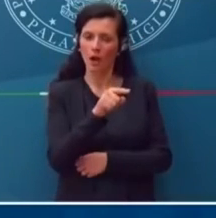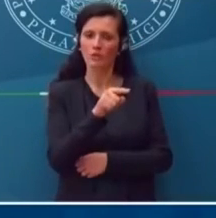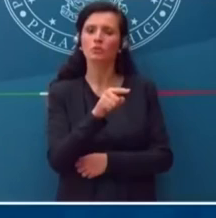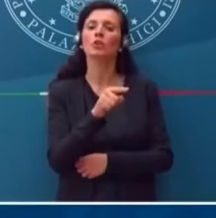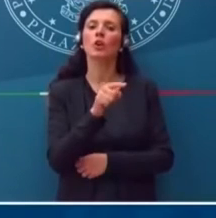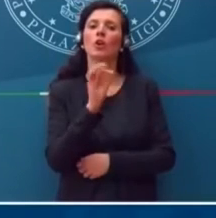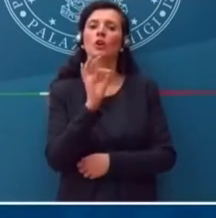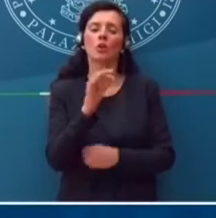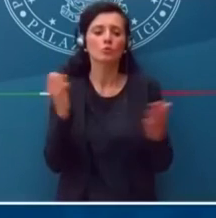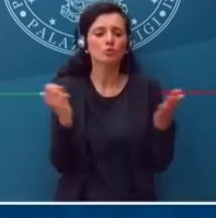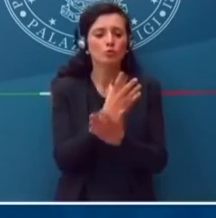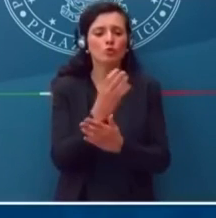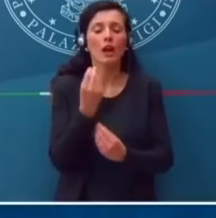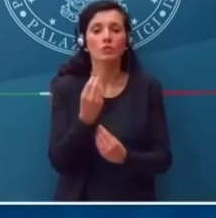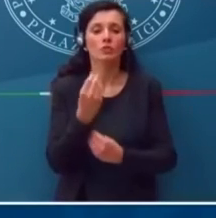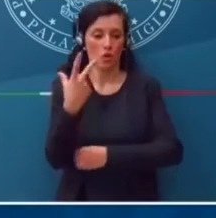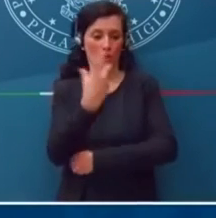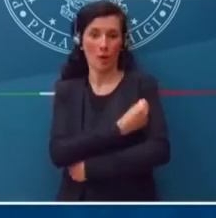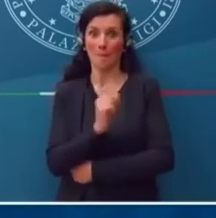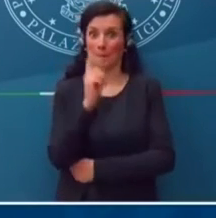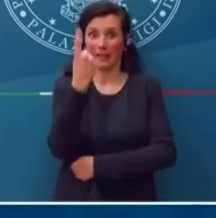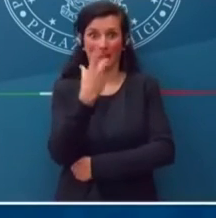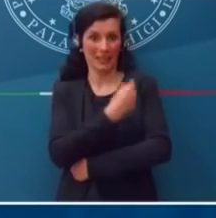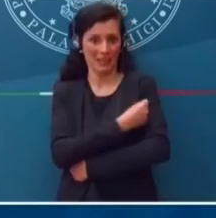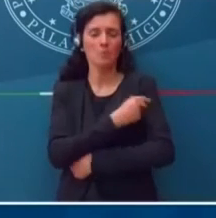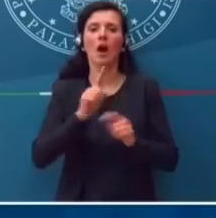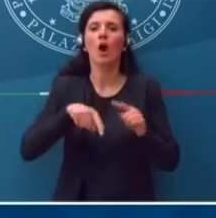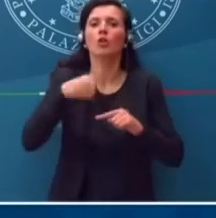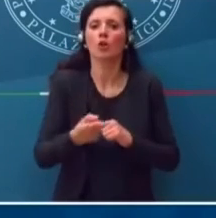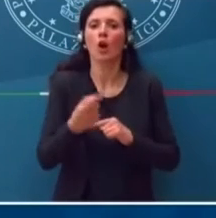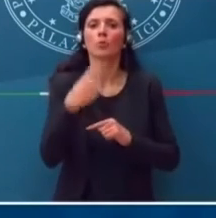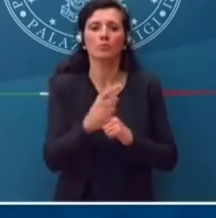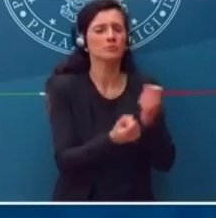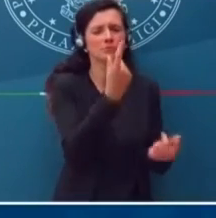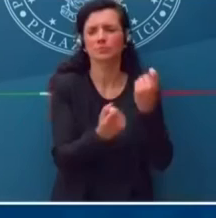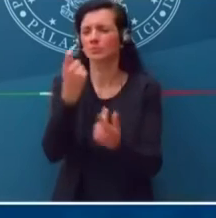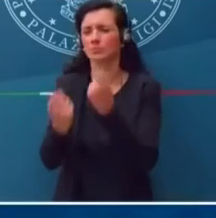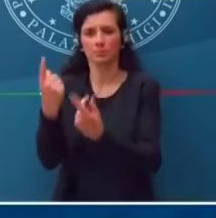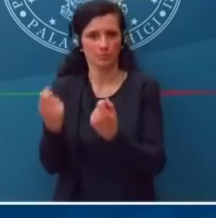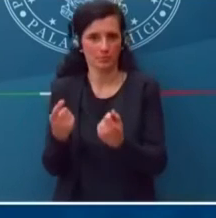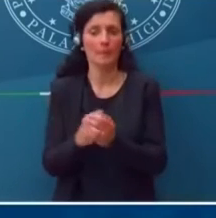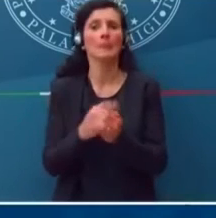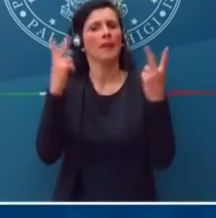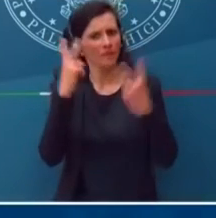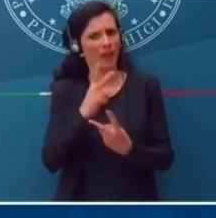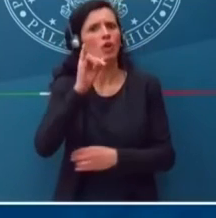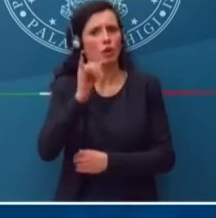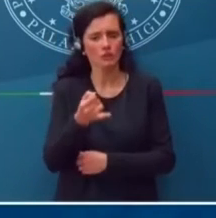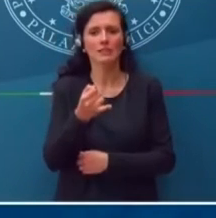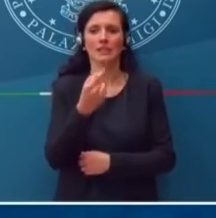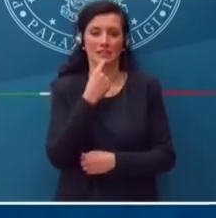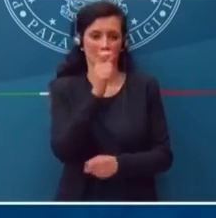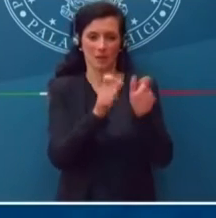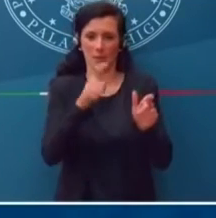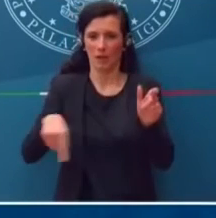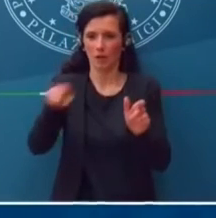la prima somministrazione. È indubitabilmente vero che il numero di soggetti che hanno ricevuto la